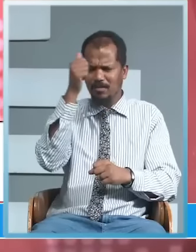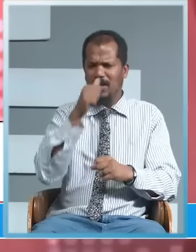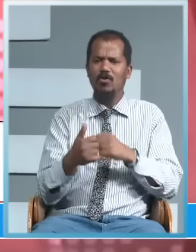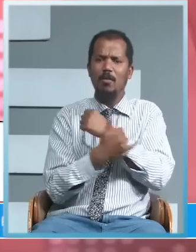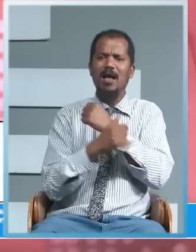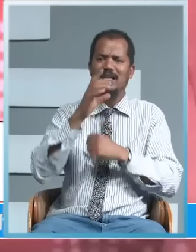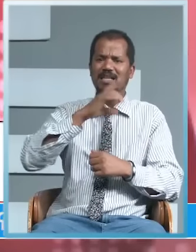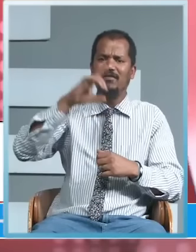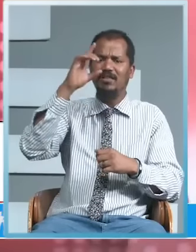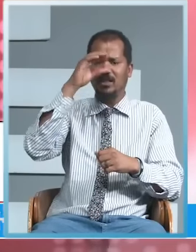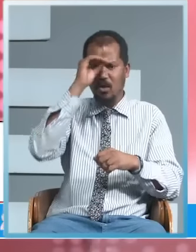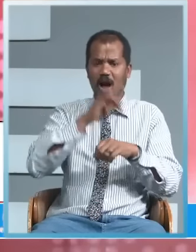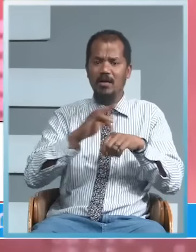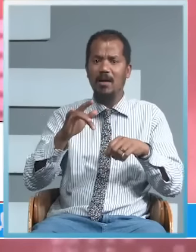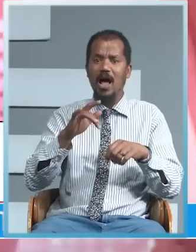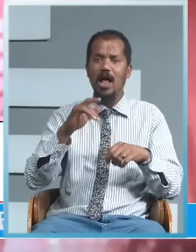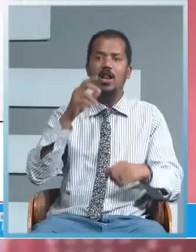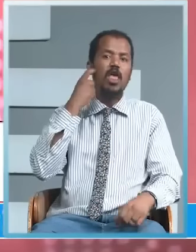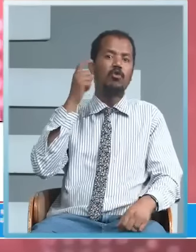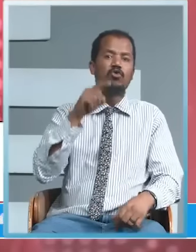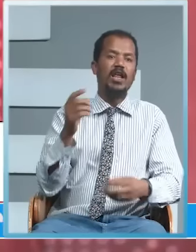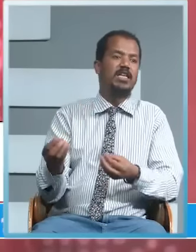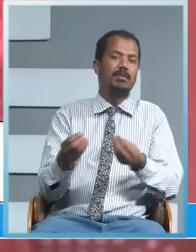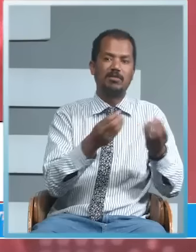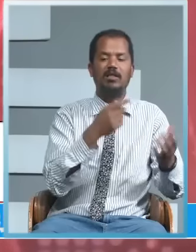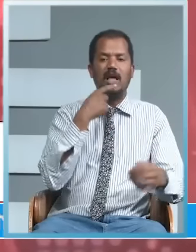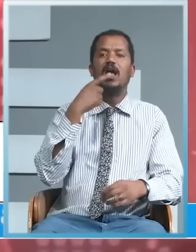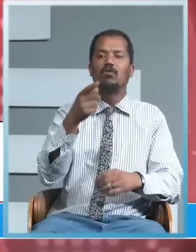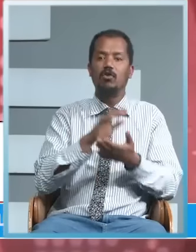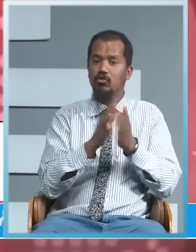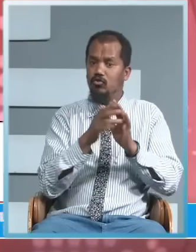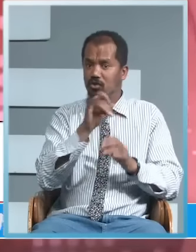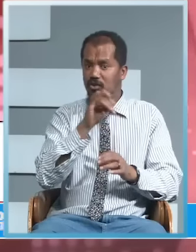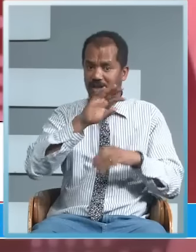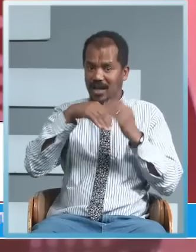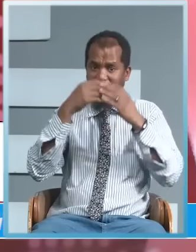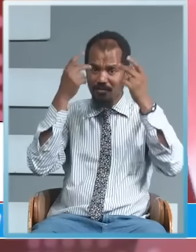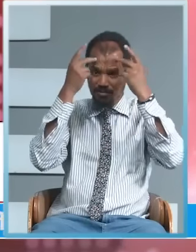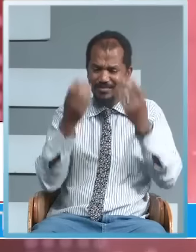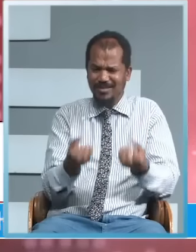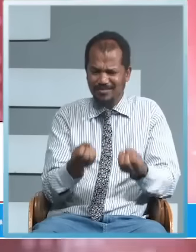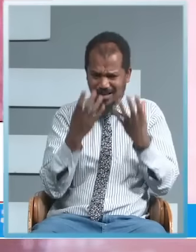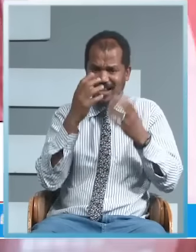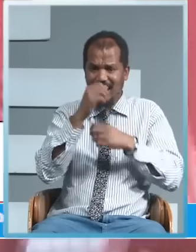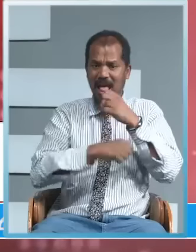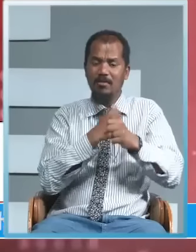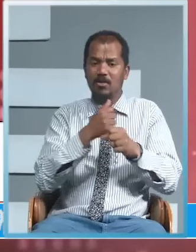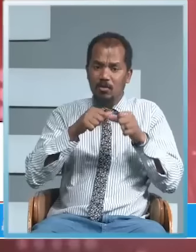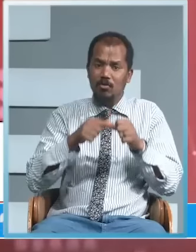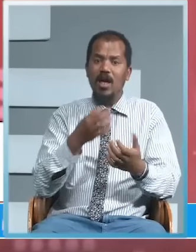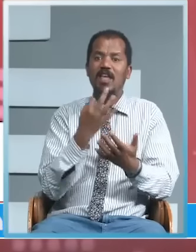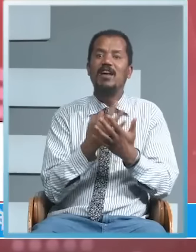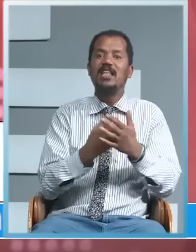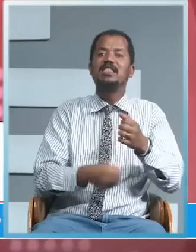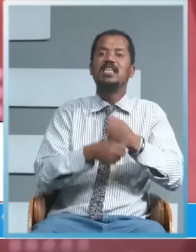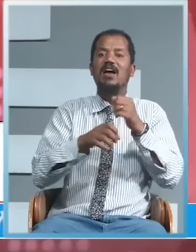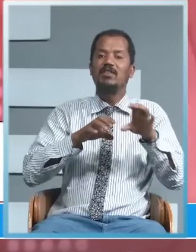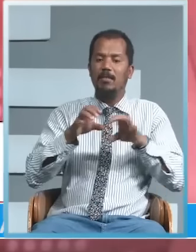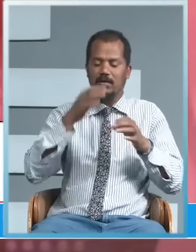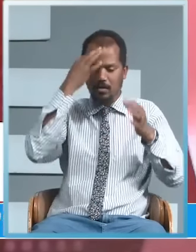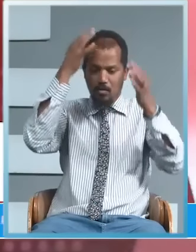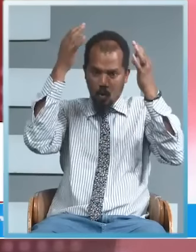ከየትኛውም ሀገር ከፍተኛውን ሰው አልባ ድሮኖች ለዩክሬን እንደሚያቀርብ ተናግረዋል። ይሁን እንጂ ጠቅላይ ሚኒስትሩ ለበርካታ ዓመታት የሚቆይ የፋይናንስ ድጋፍ